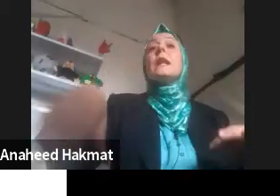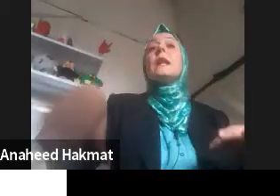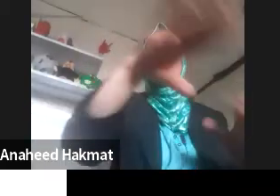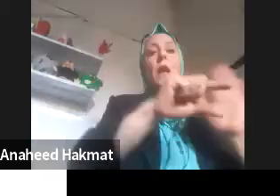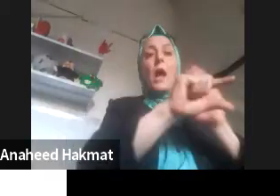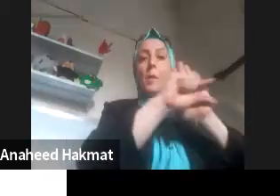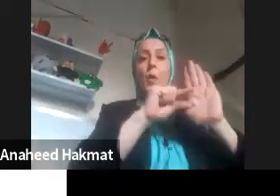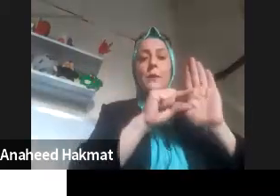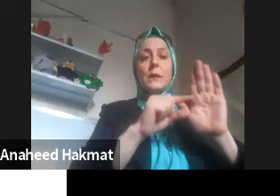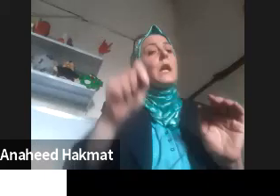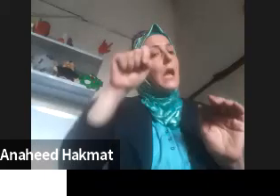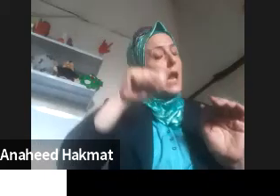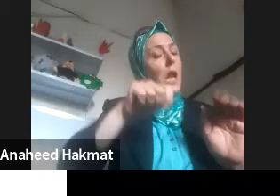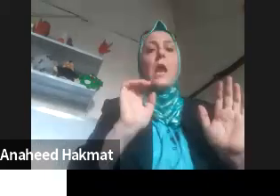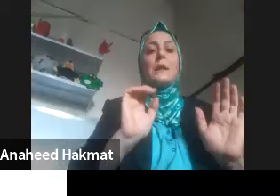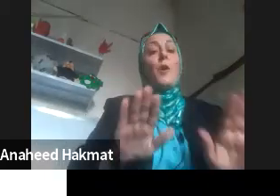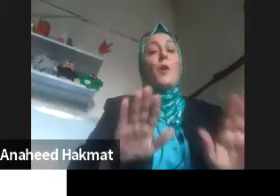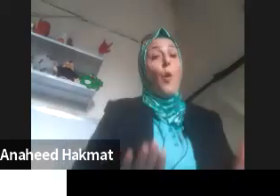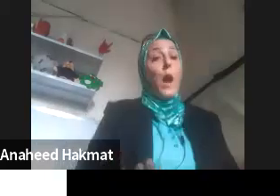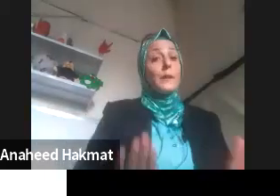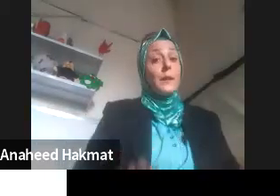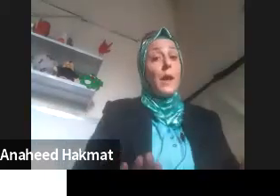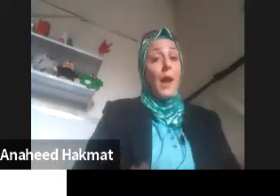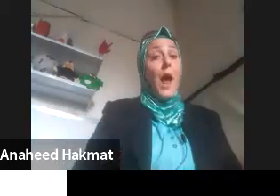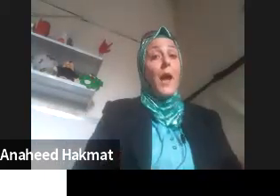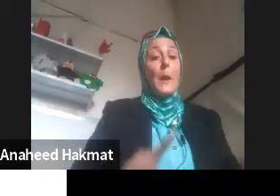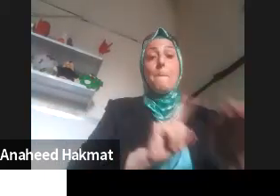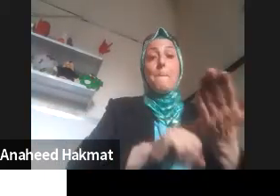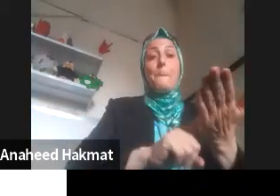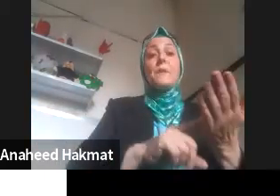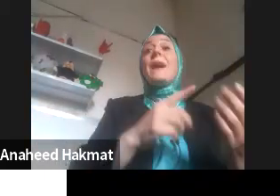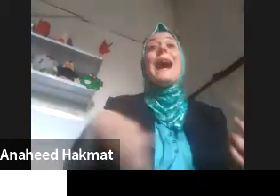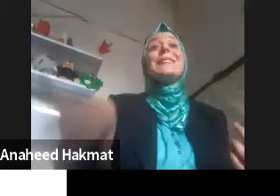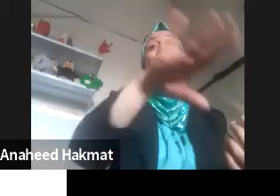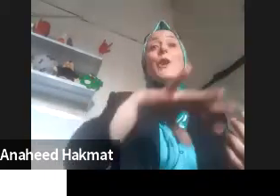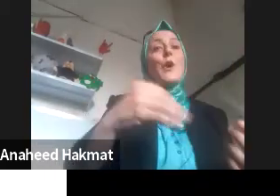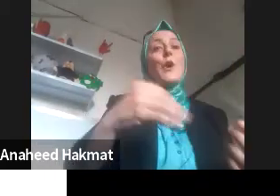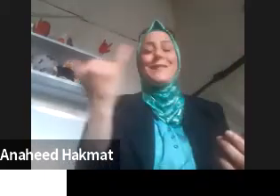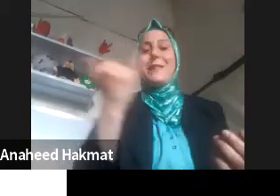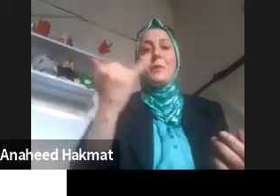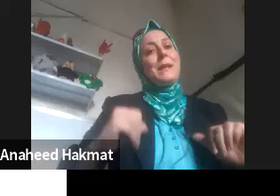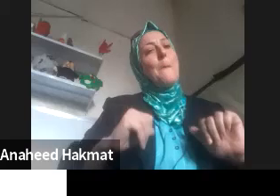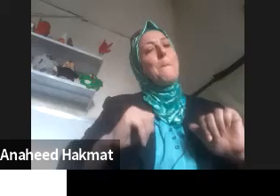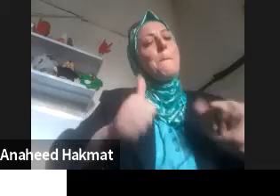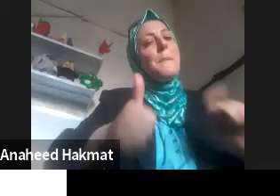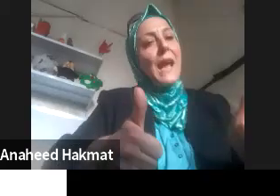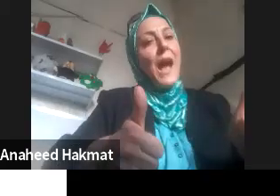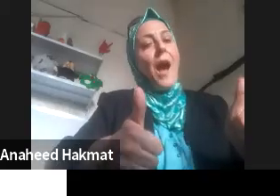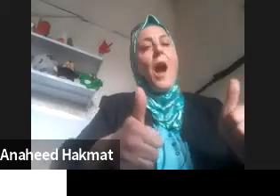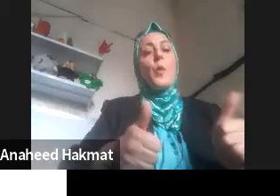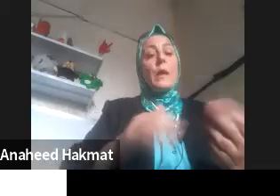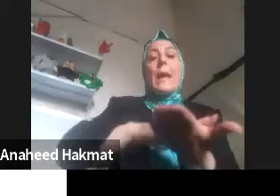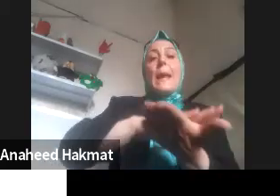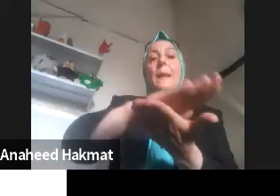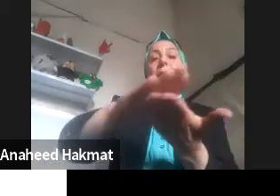لها، وأعداد الطلاب بالصفوف. من القضايا اللي عملنا كمان نحاول نسعى إلها قضية المساحات المؤقتة،